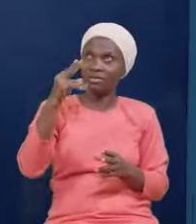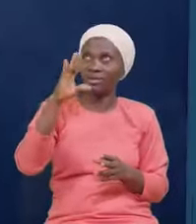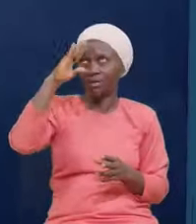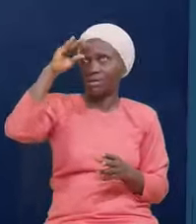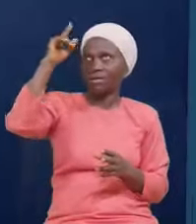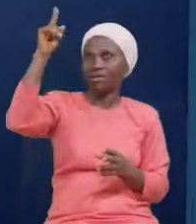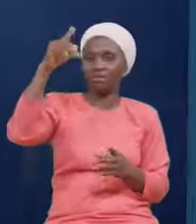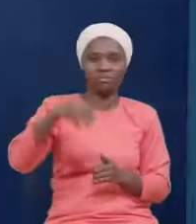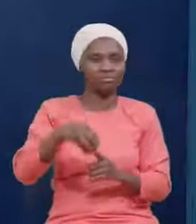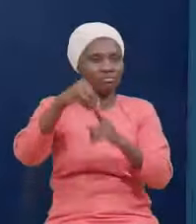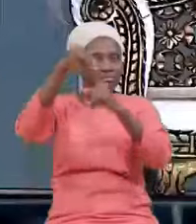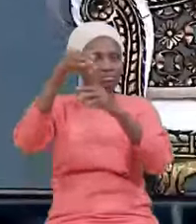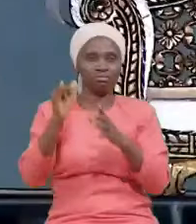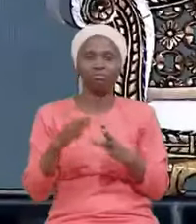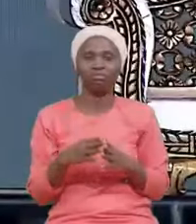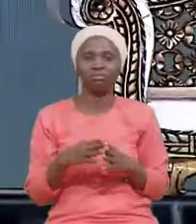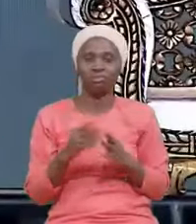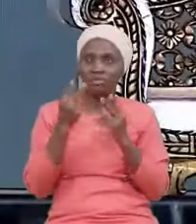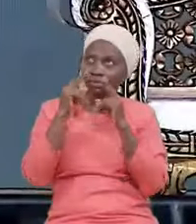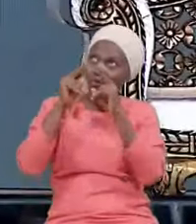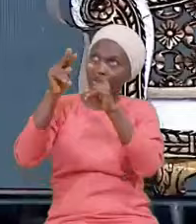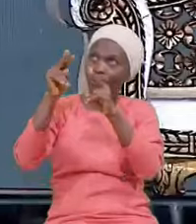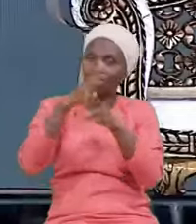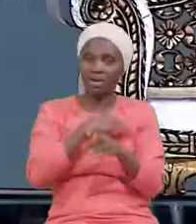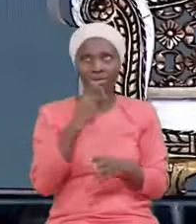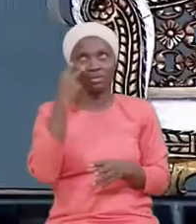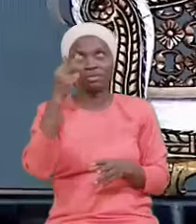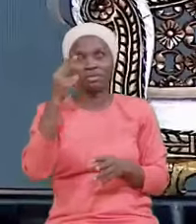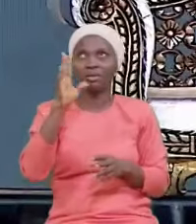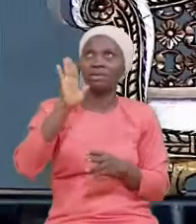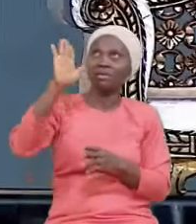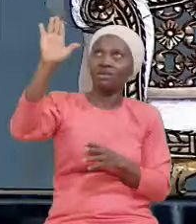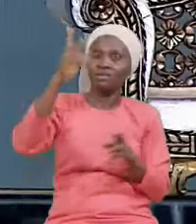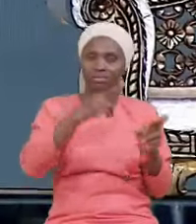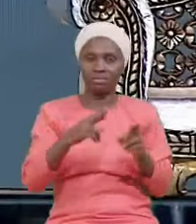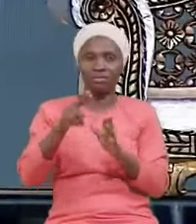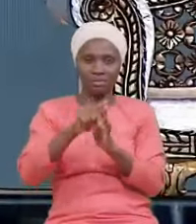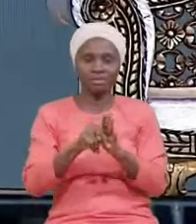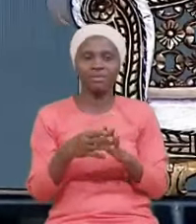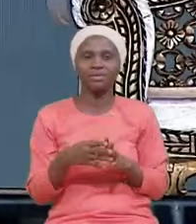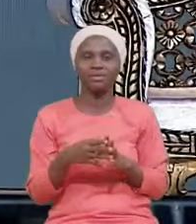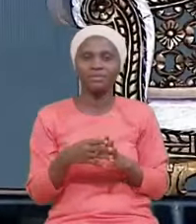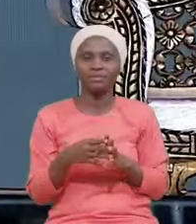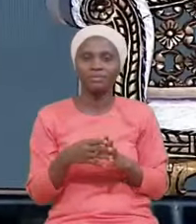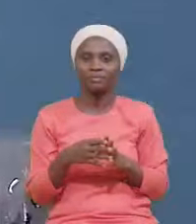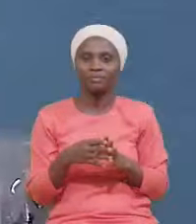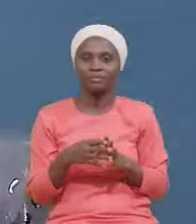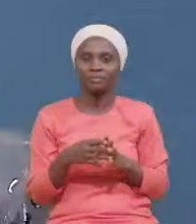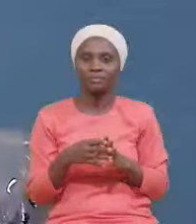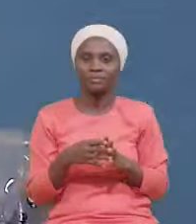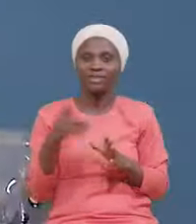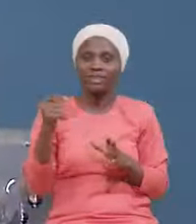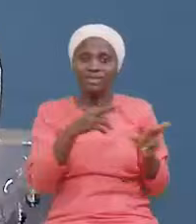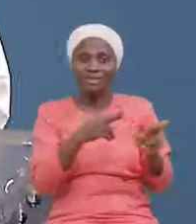ఆయన ప్రత్యేకతను చూస్తున్నాను. Behold and see his readiness. ఇదిగో ఆయన సంసిద్ధతను చూస్తున్నాను. The readiness